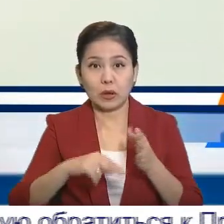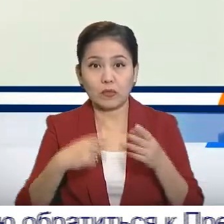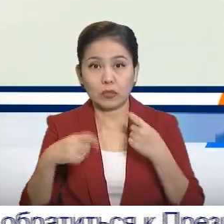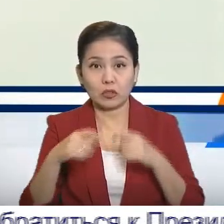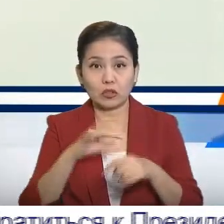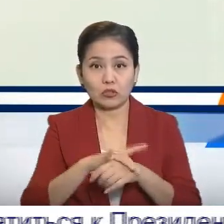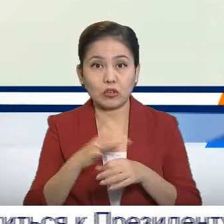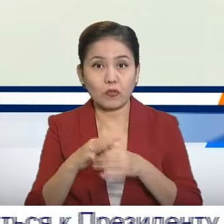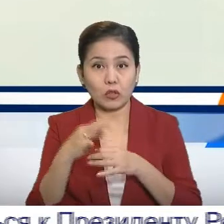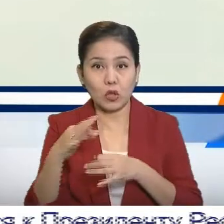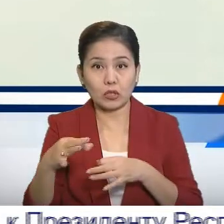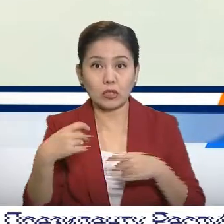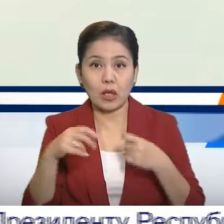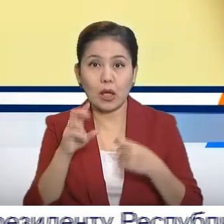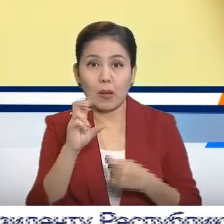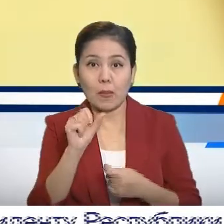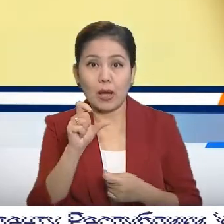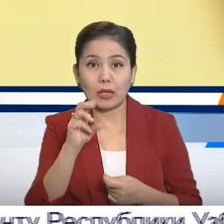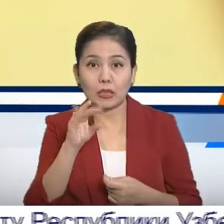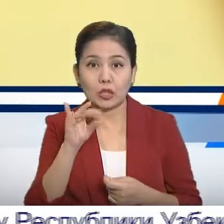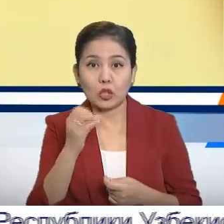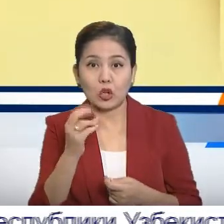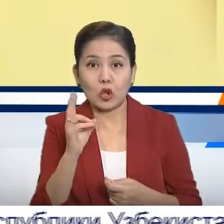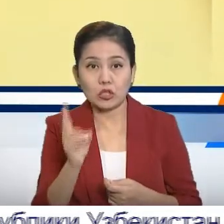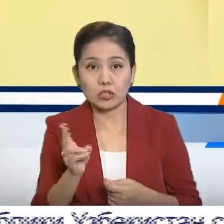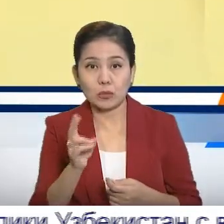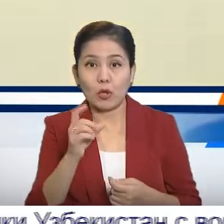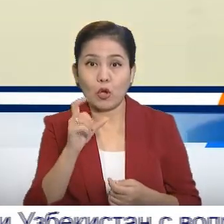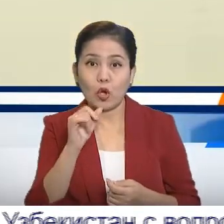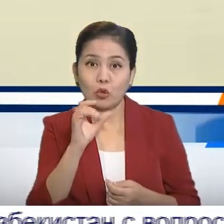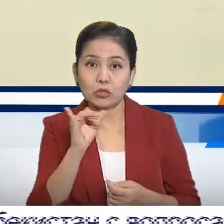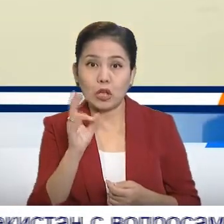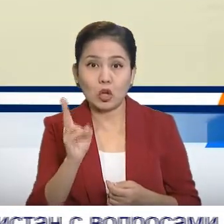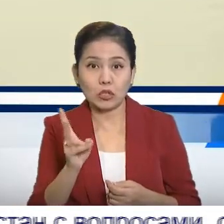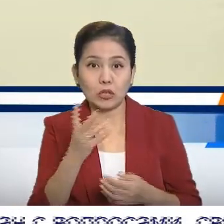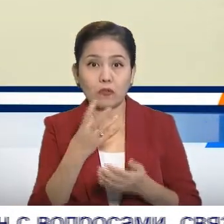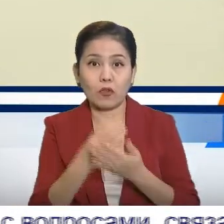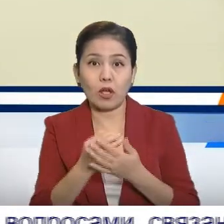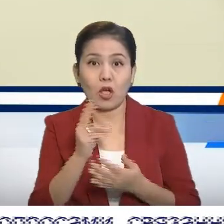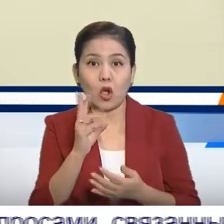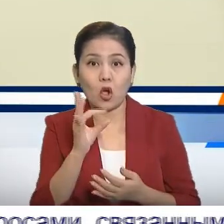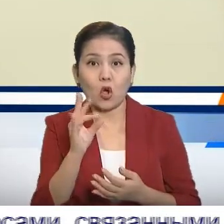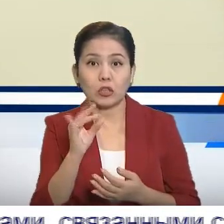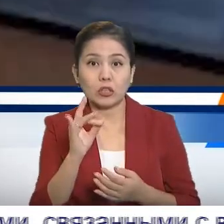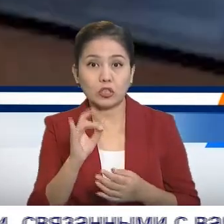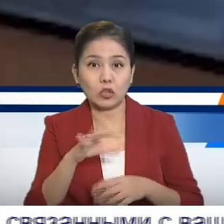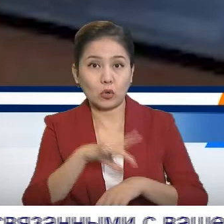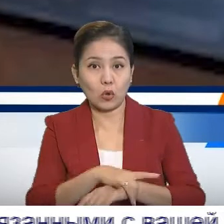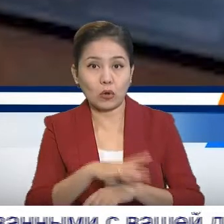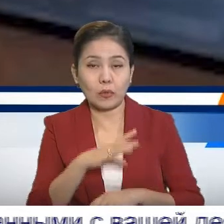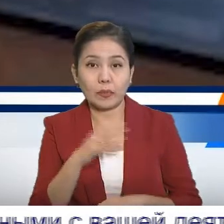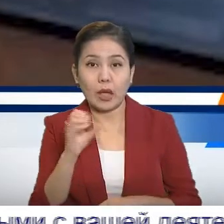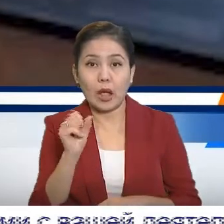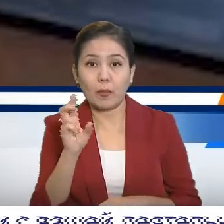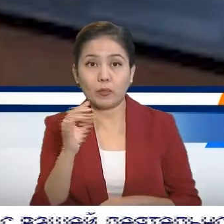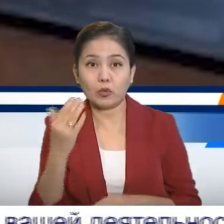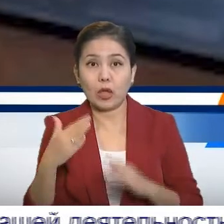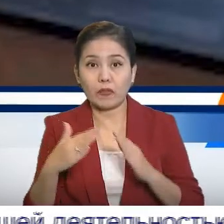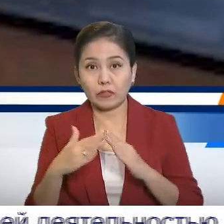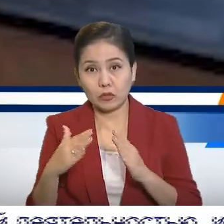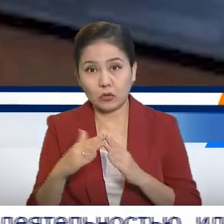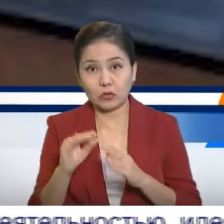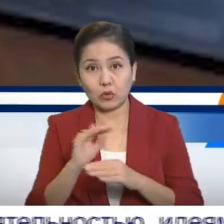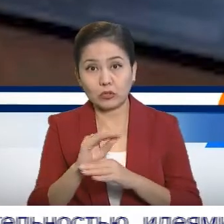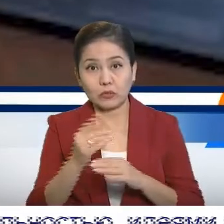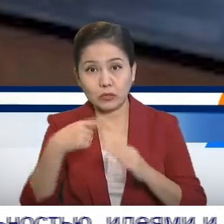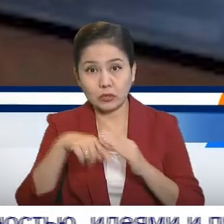viloyatida tug'ilgan fuqarolar Baxtiyor Qosimov, Husan Ashirov va Qodirjon Abdullayevlar qo'lga olindi. Abdullayevning uyidan qo'shimcha